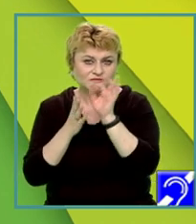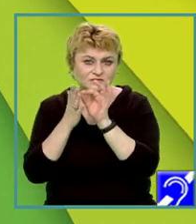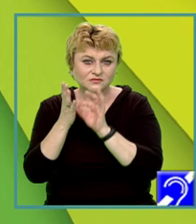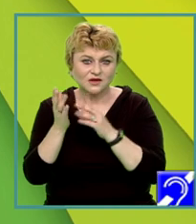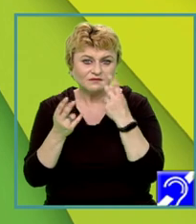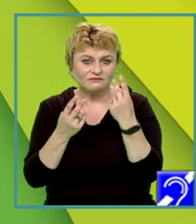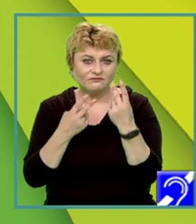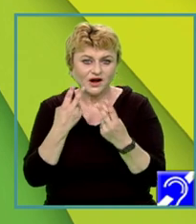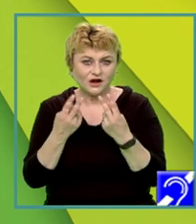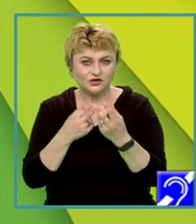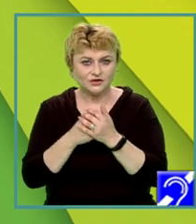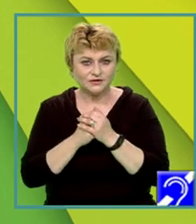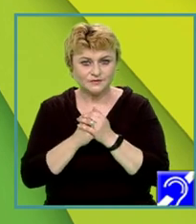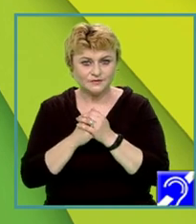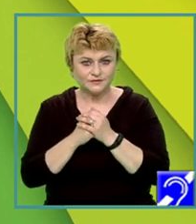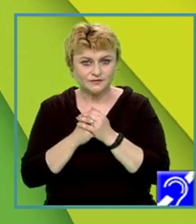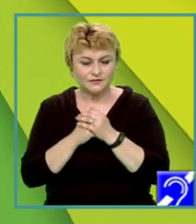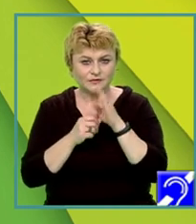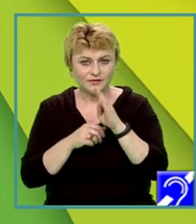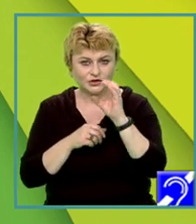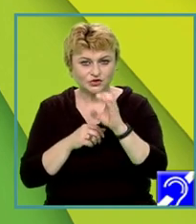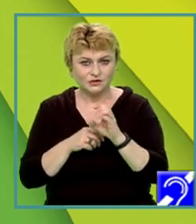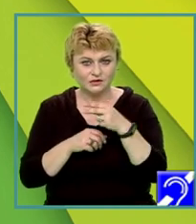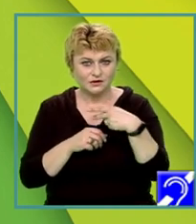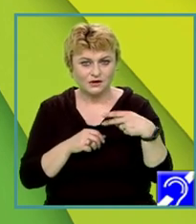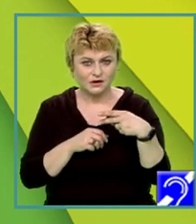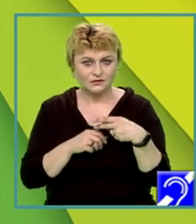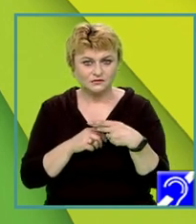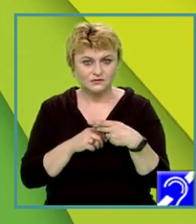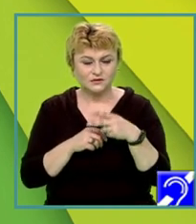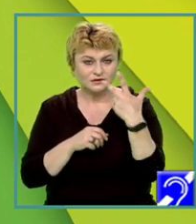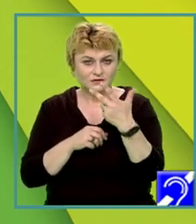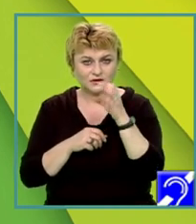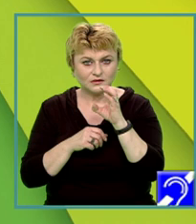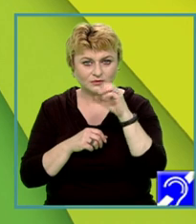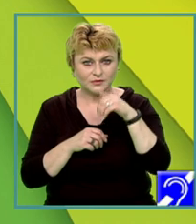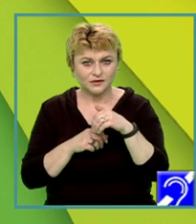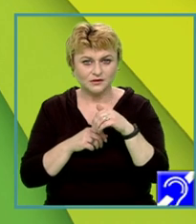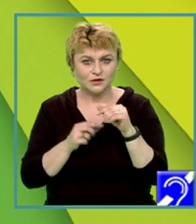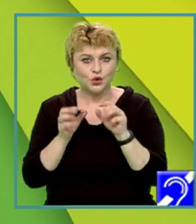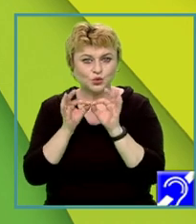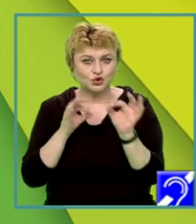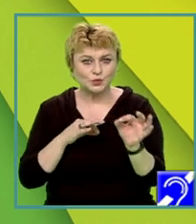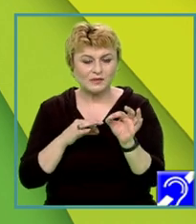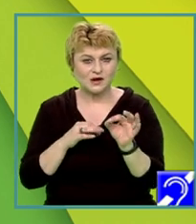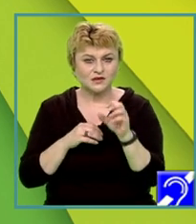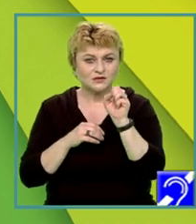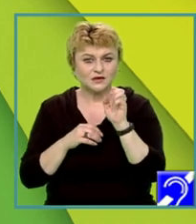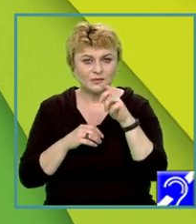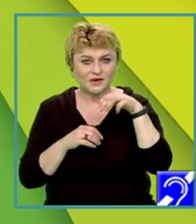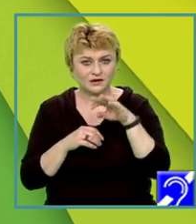egal cu 2 cm BC egal cu 3 cm lungimea segmentului AD